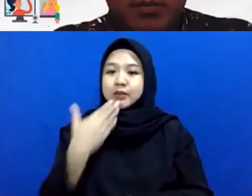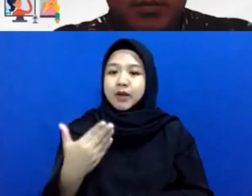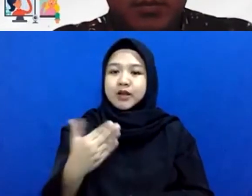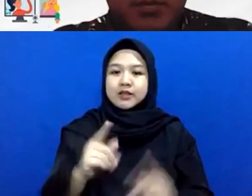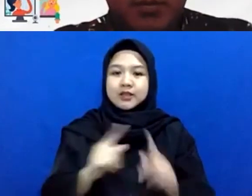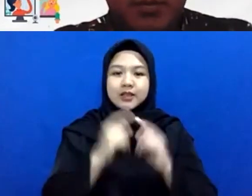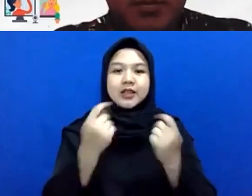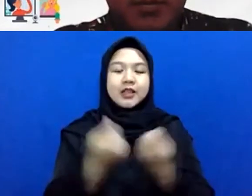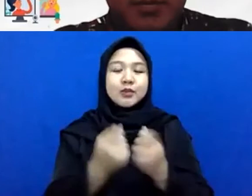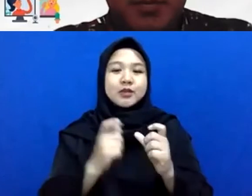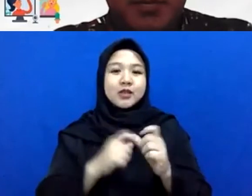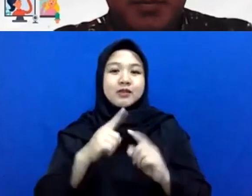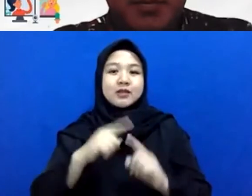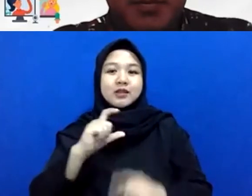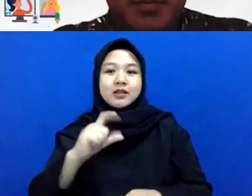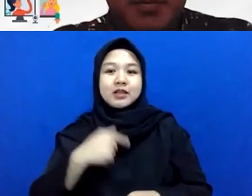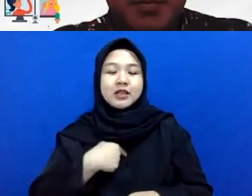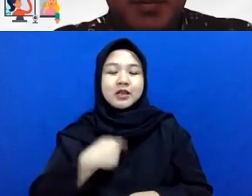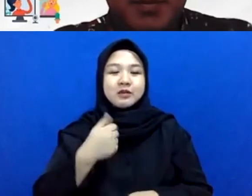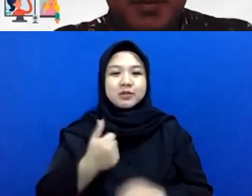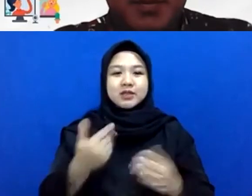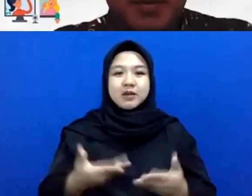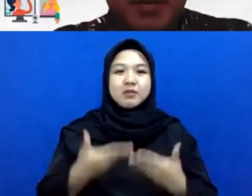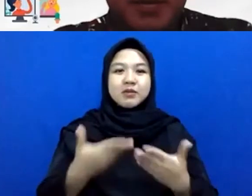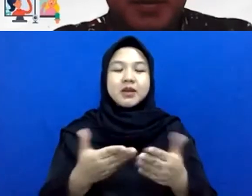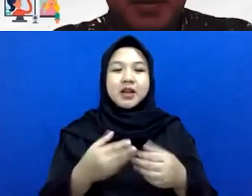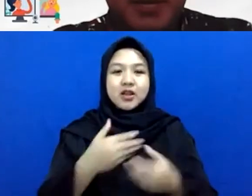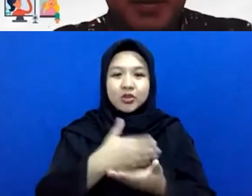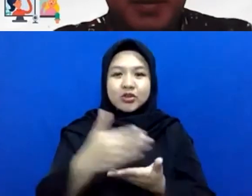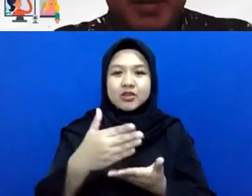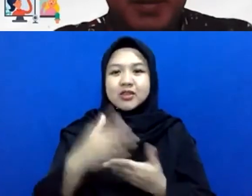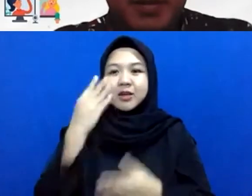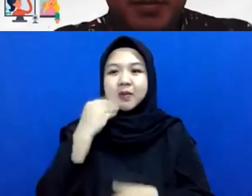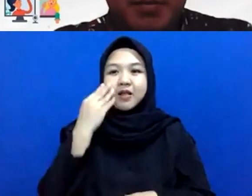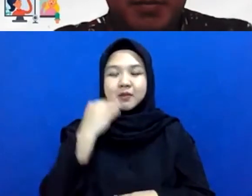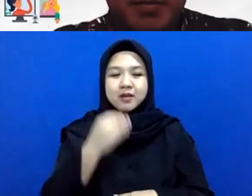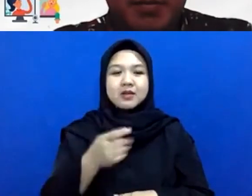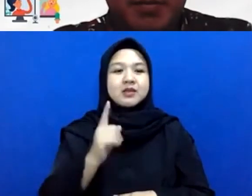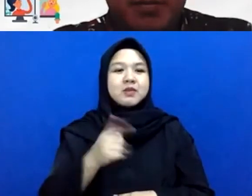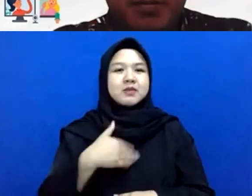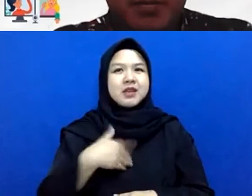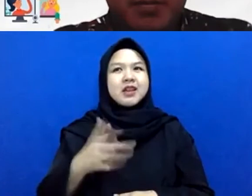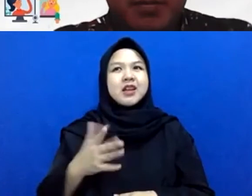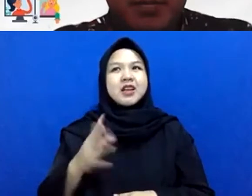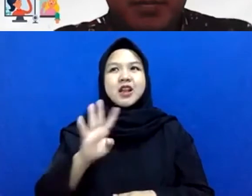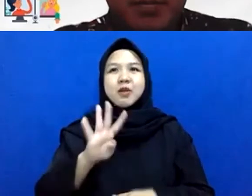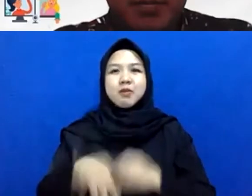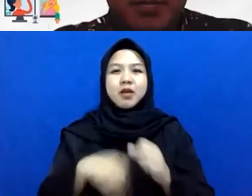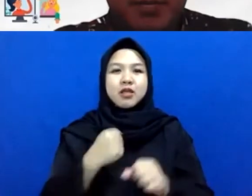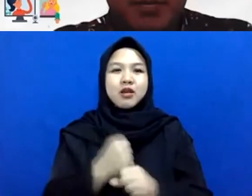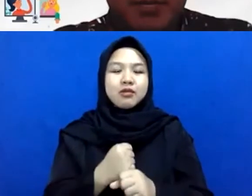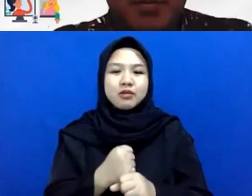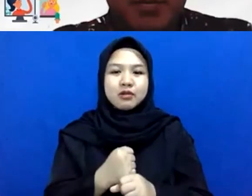the Children, saya bisa memberikan share pengalaman karena saya kurang lebih 4 tahun nih